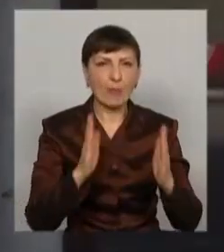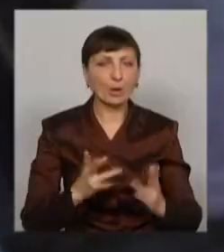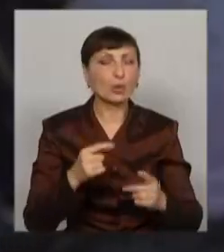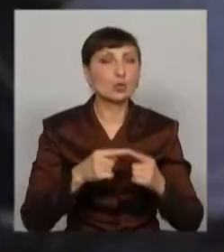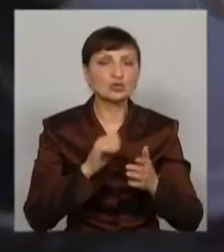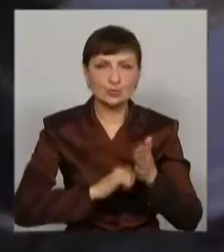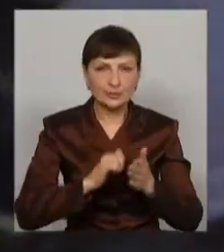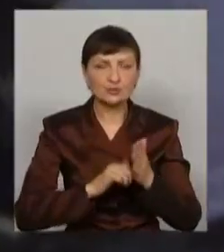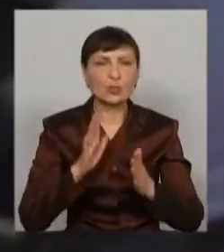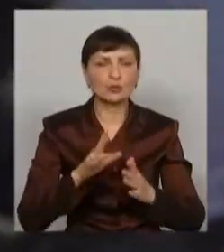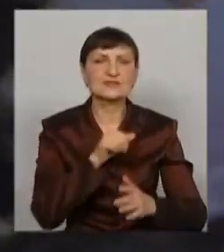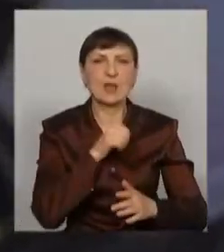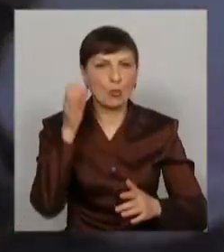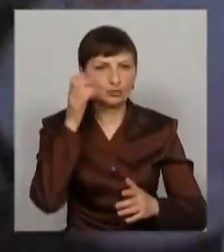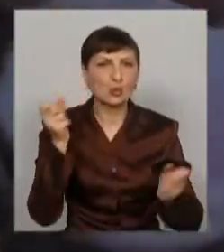причину определят специалисты.